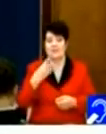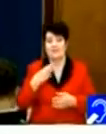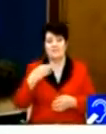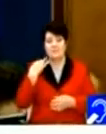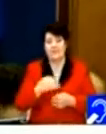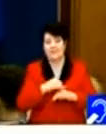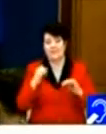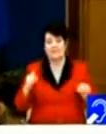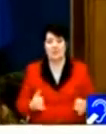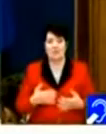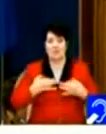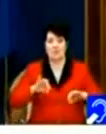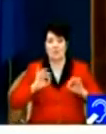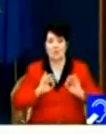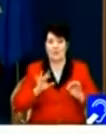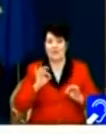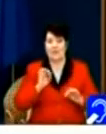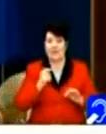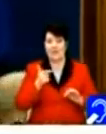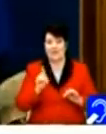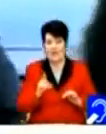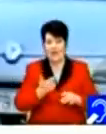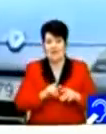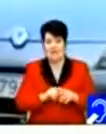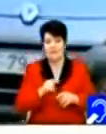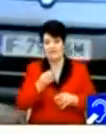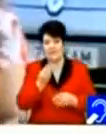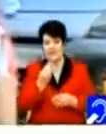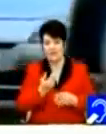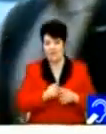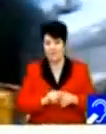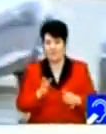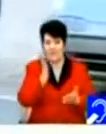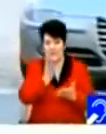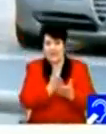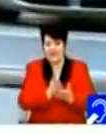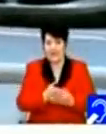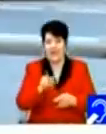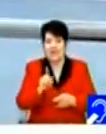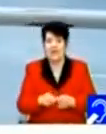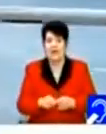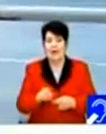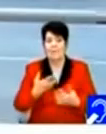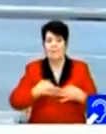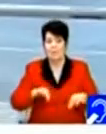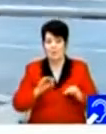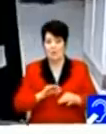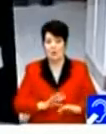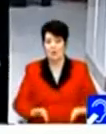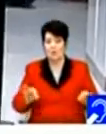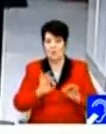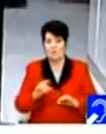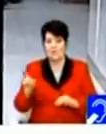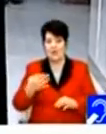ani. Numirea procurorilor de rang înalt se va face pe baza unor interviuri transmise în direct, iar detașările procurorilor nu vor mai fi decise